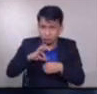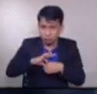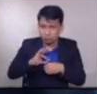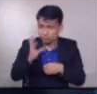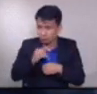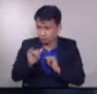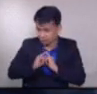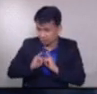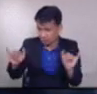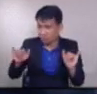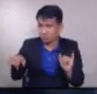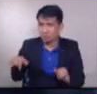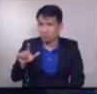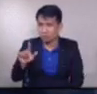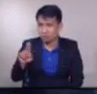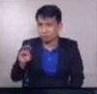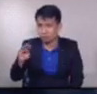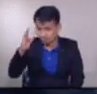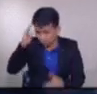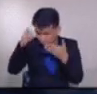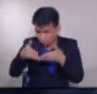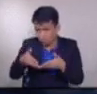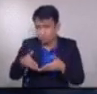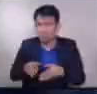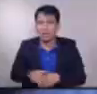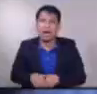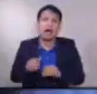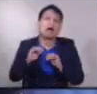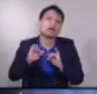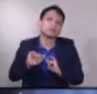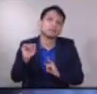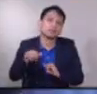mga kapwa mo Lumad. Yes, yun po ang aking baseline. So